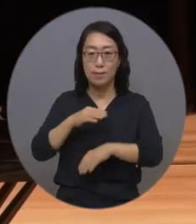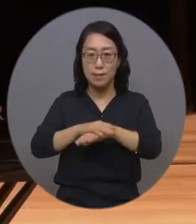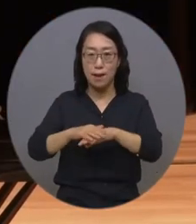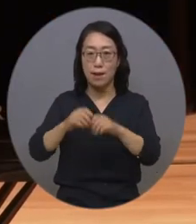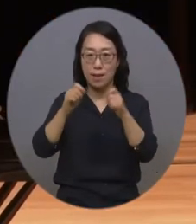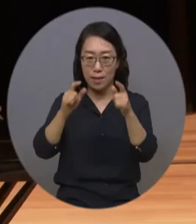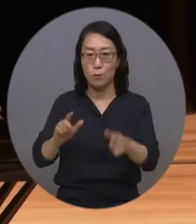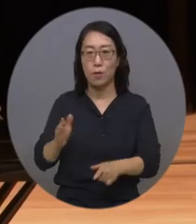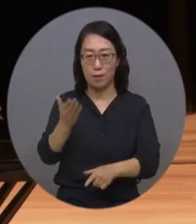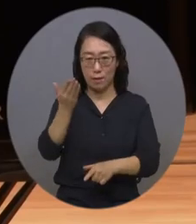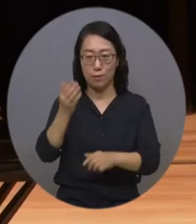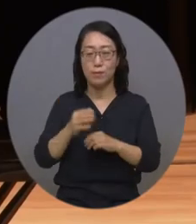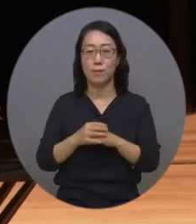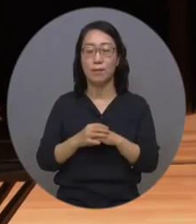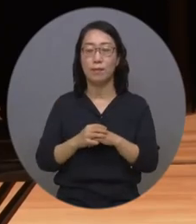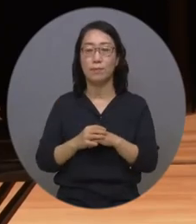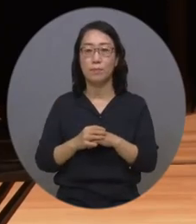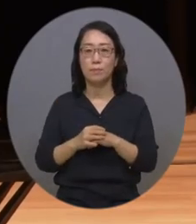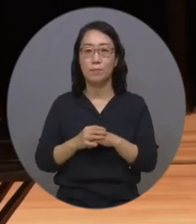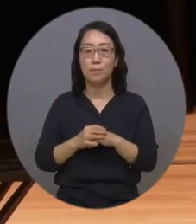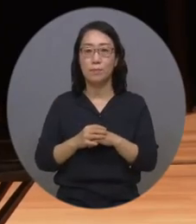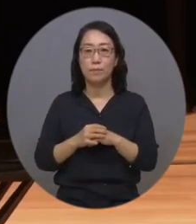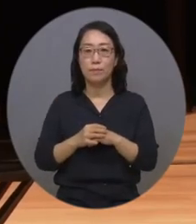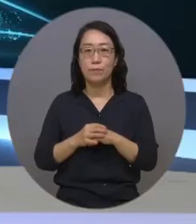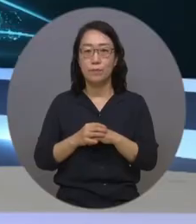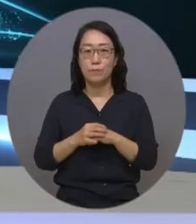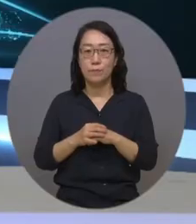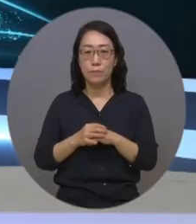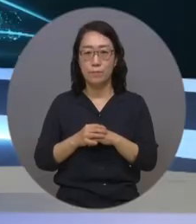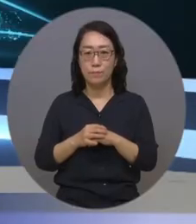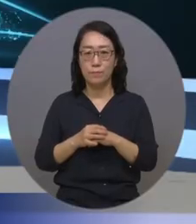되었습니다. 복지TV 뉴스 조은비입니다.